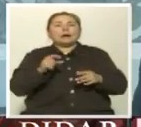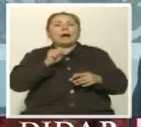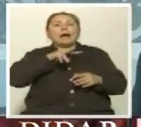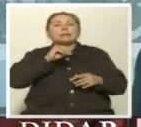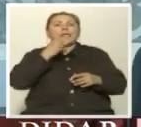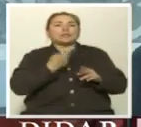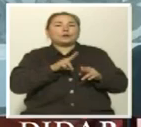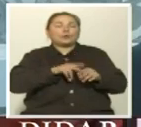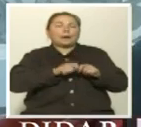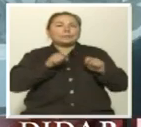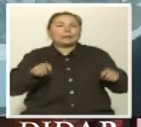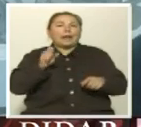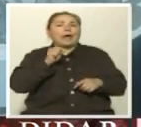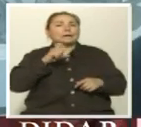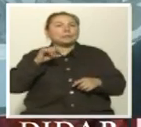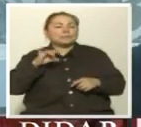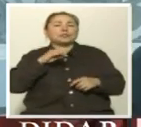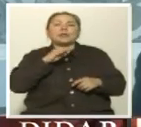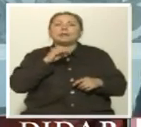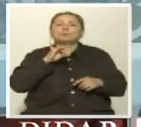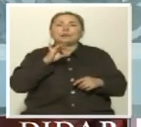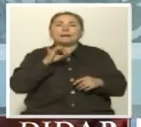алашевцами ахметом мейтурсынова